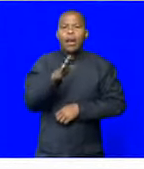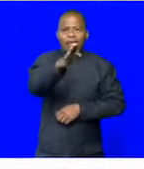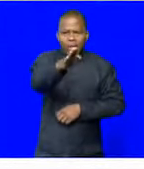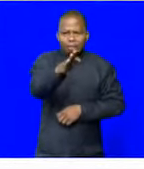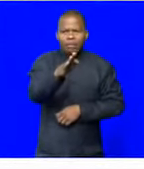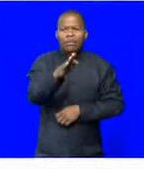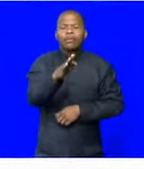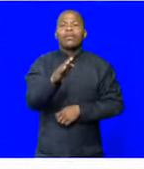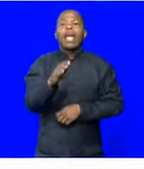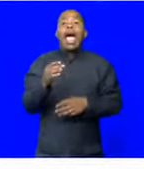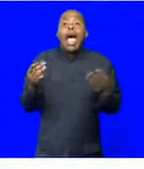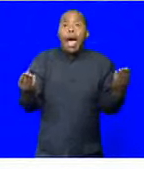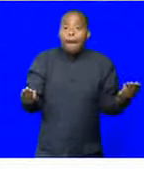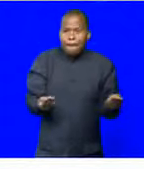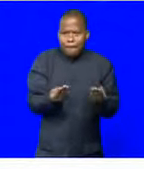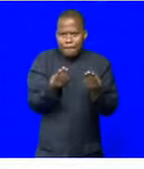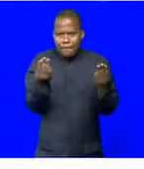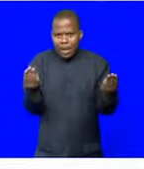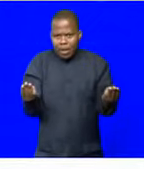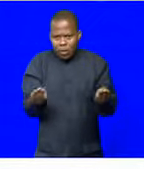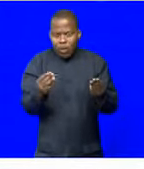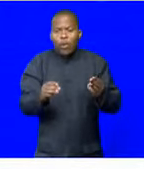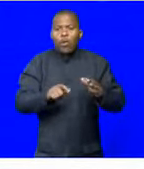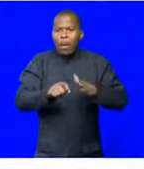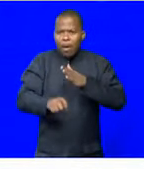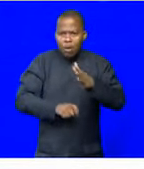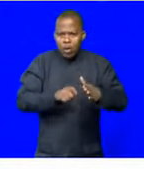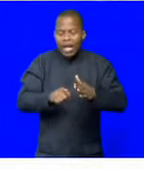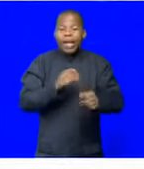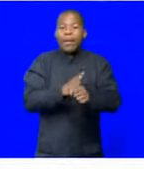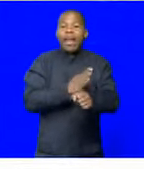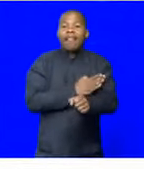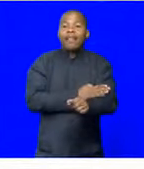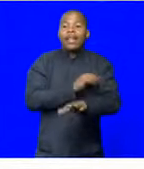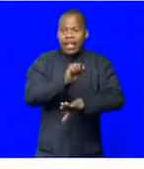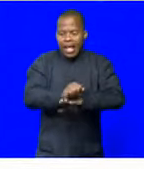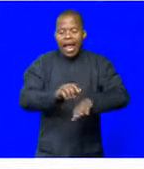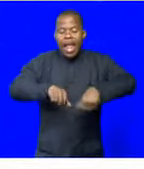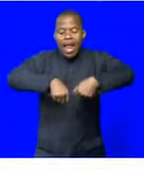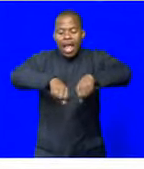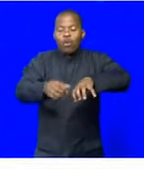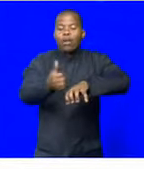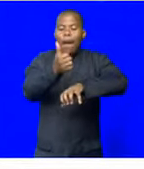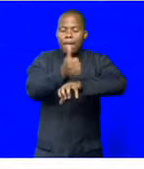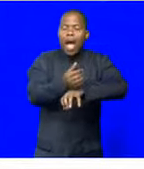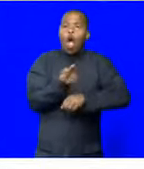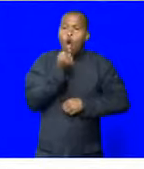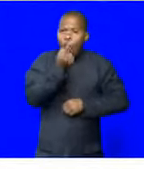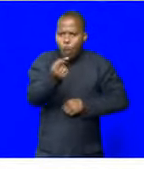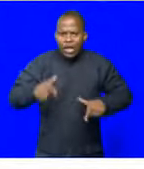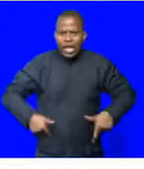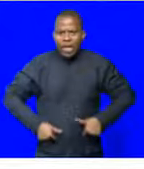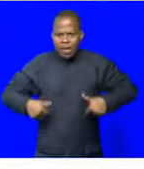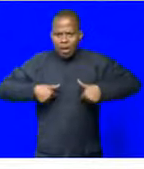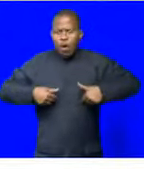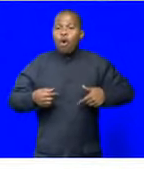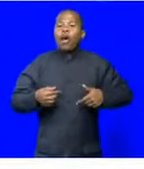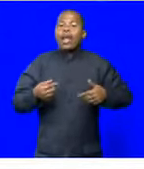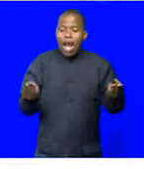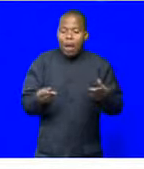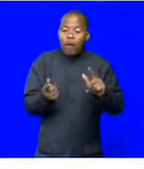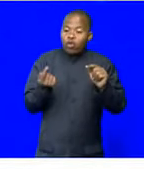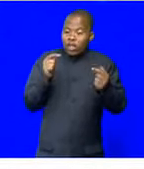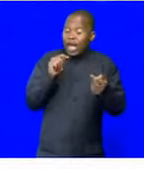yentfutfuko lengekusho kwemvuna yenkundla Sibusiso Mdluli itawuletha tingucuko etimpilweni tesive sakule ndzawo.